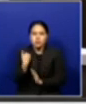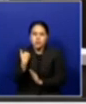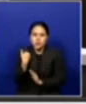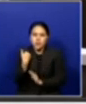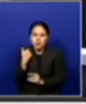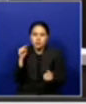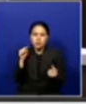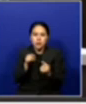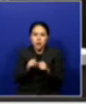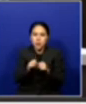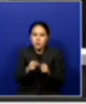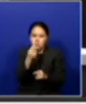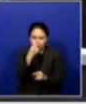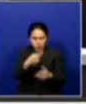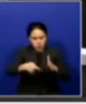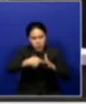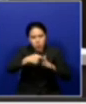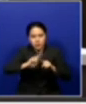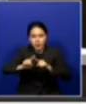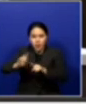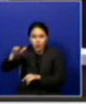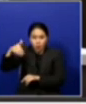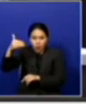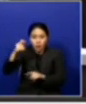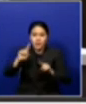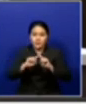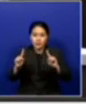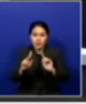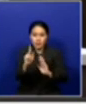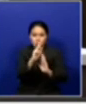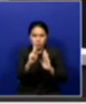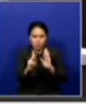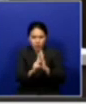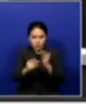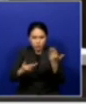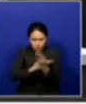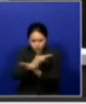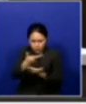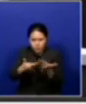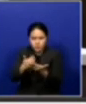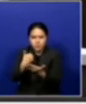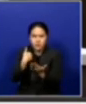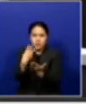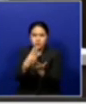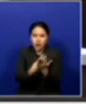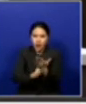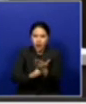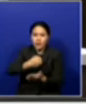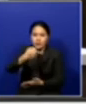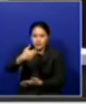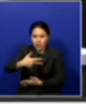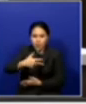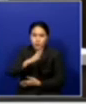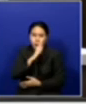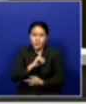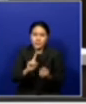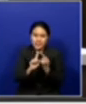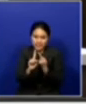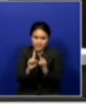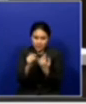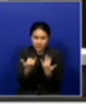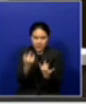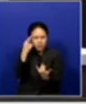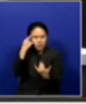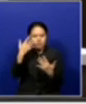ต่การพิจารณากฎหมายเนี่ยมันมี3วาระพวกผมอาจจะพิจารณาในวาระแรกอาจจะปล่อยผ่านนะครับอาจจะปล่อยผ่